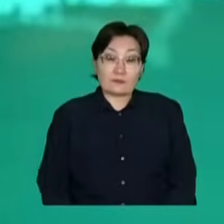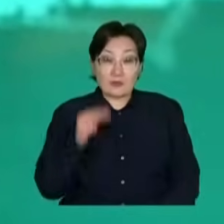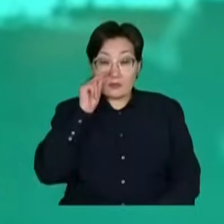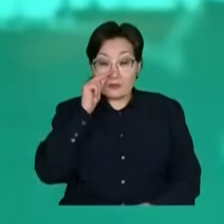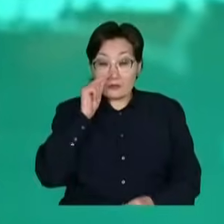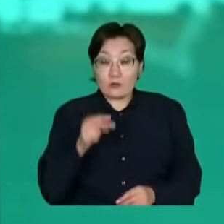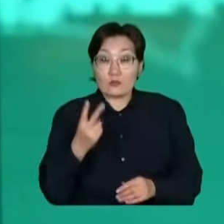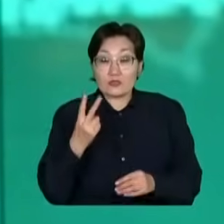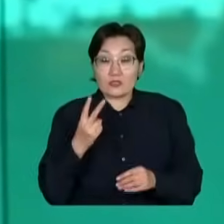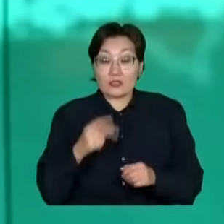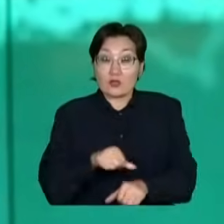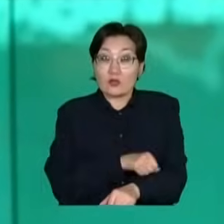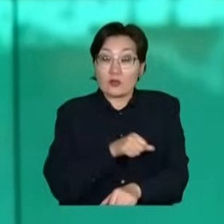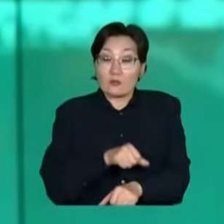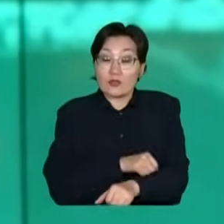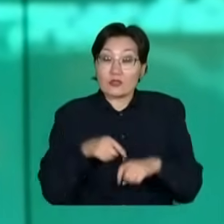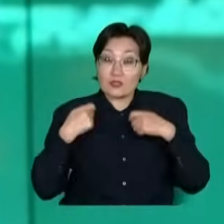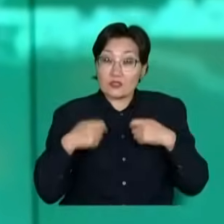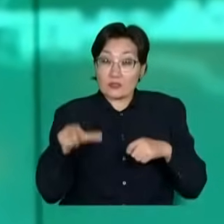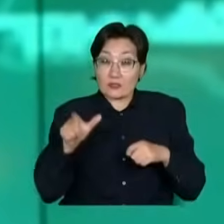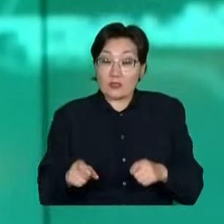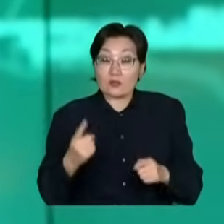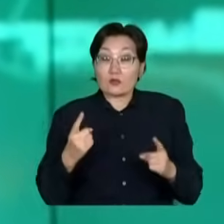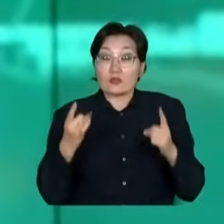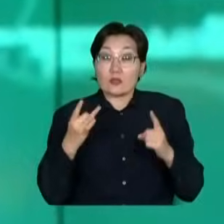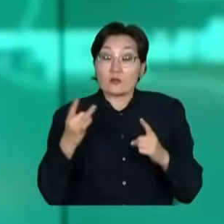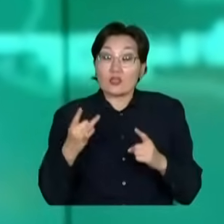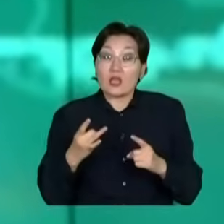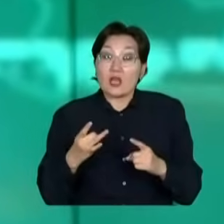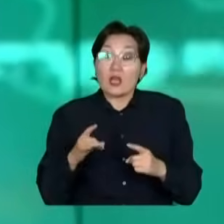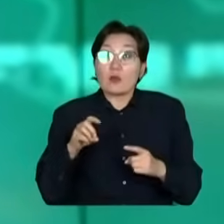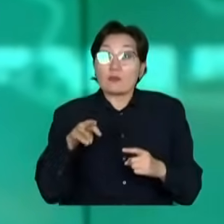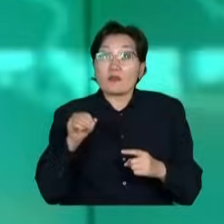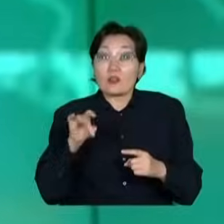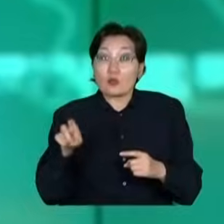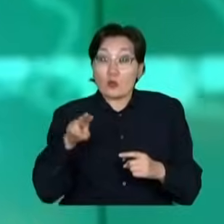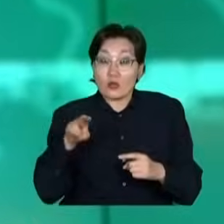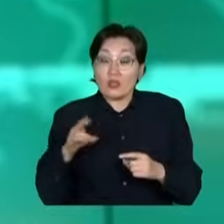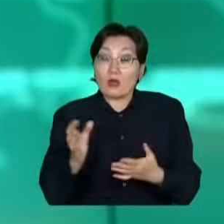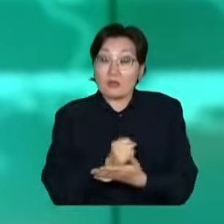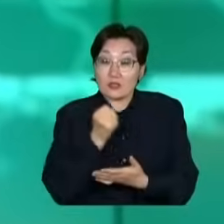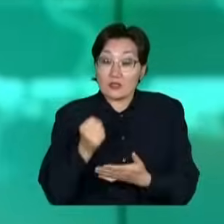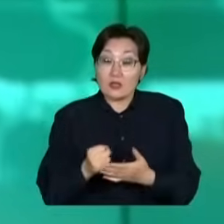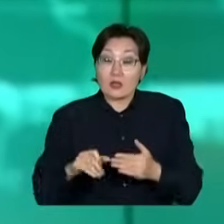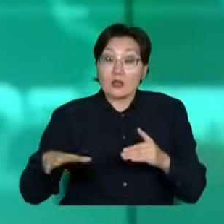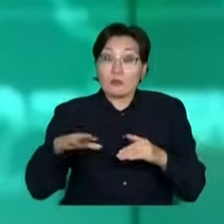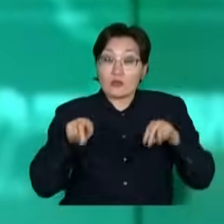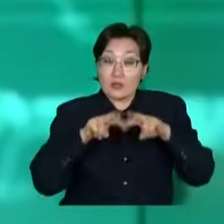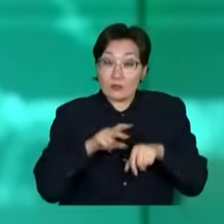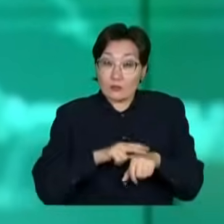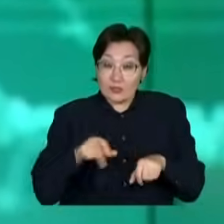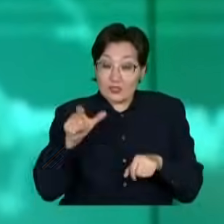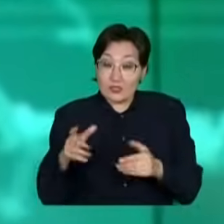Шымкентте екі есірткі курьерінен аса ірі мөлшерде мефедрон табылды. Оларды әкімшілік аумақты аралау кезінде учаскелік